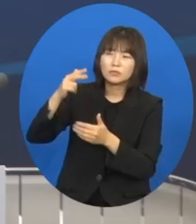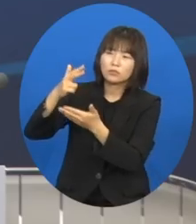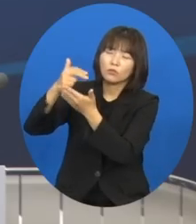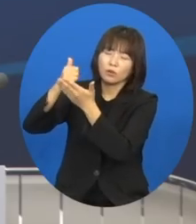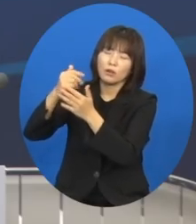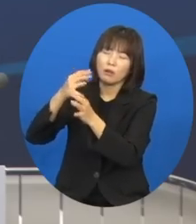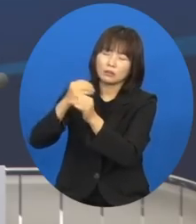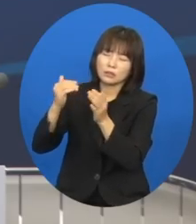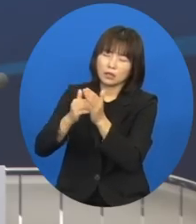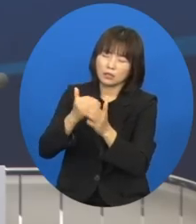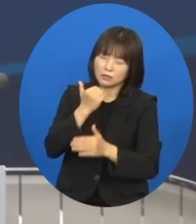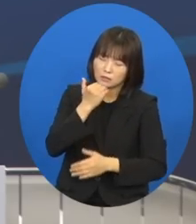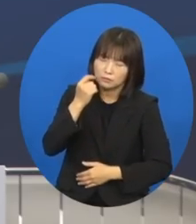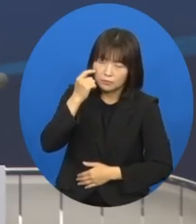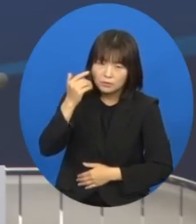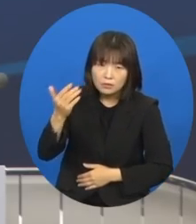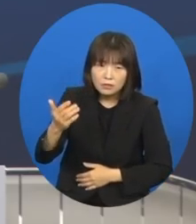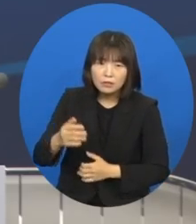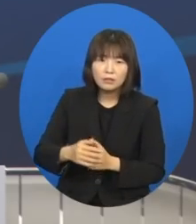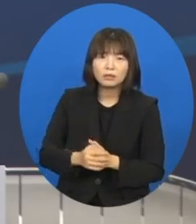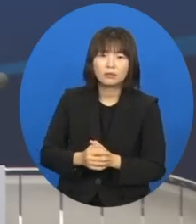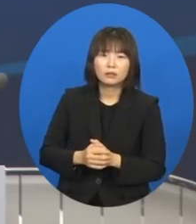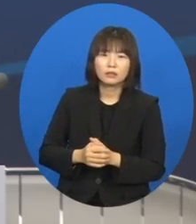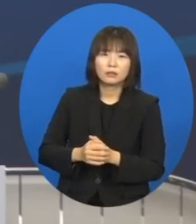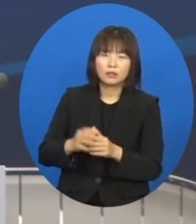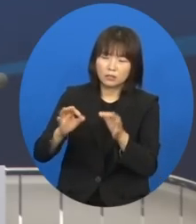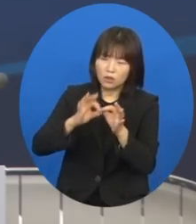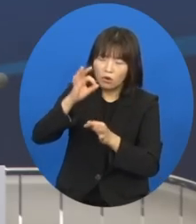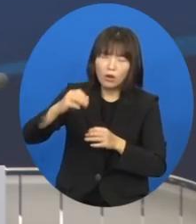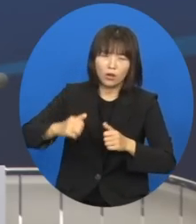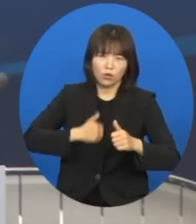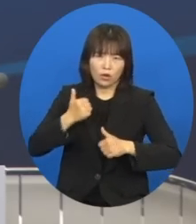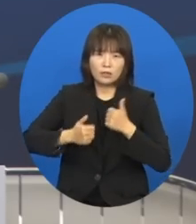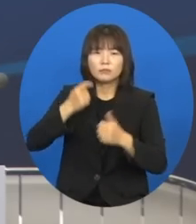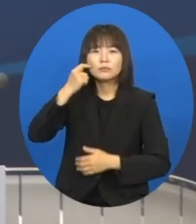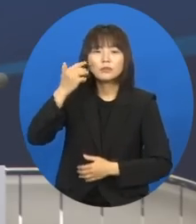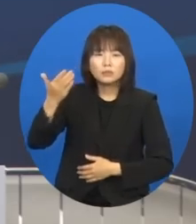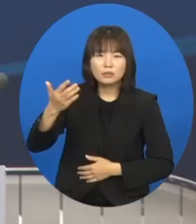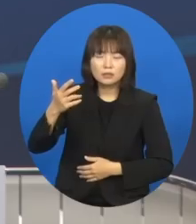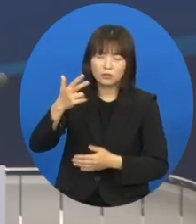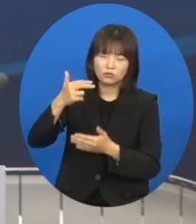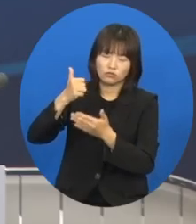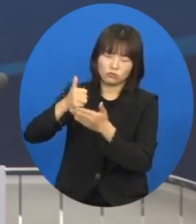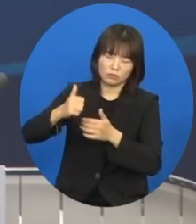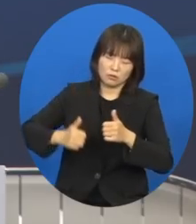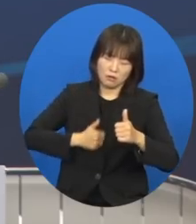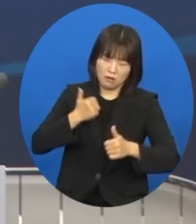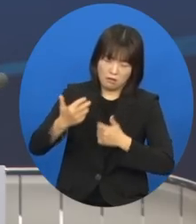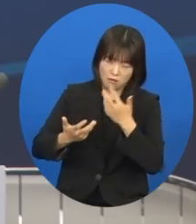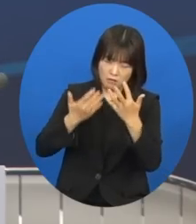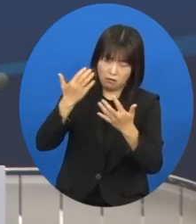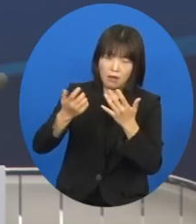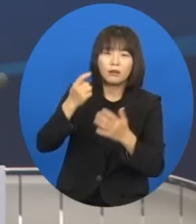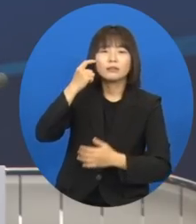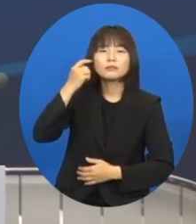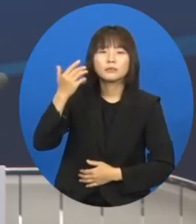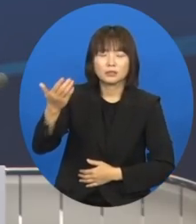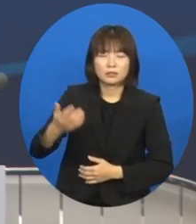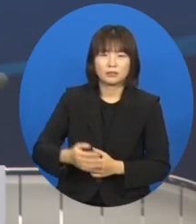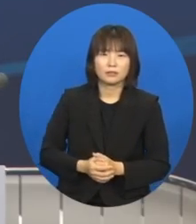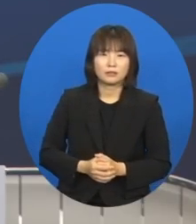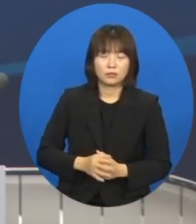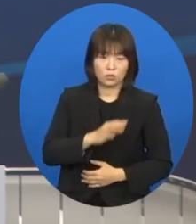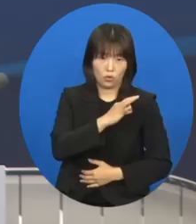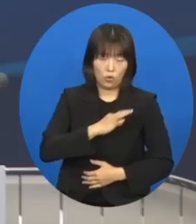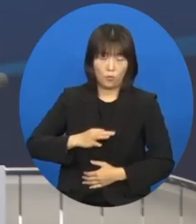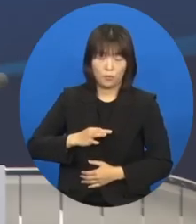때까지니까 영원히 노하리이까 주의 질투가 부릴 듯 하시리이까 욥기에서도 한번